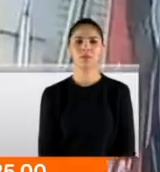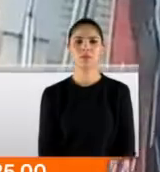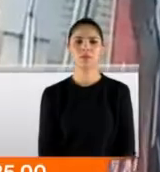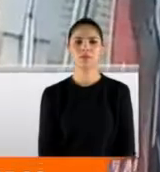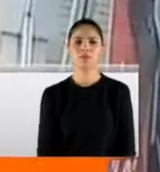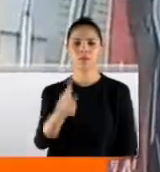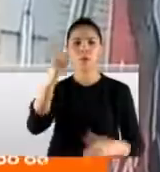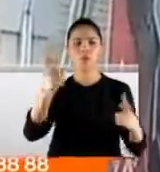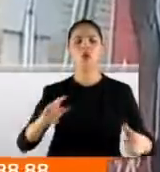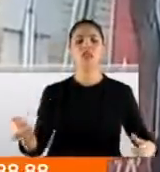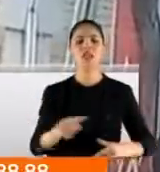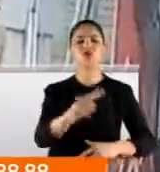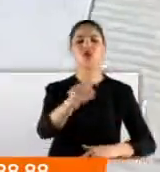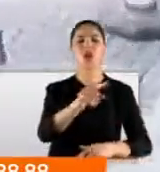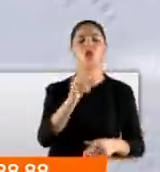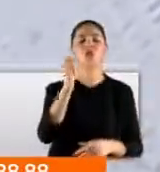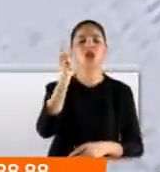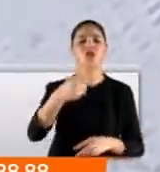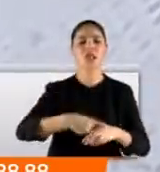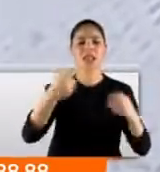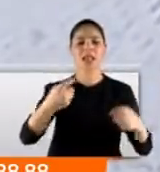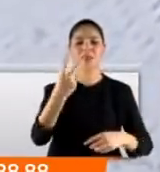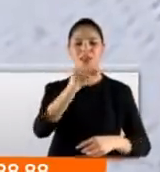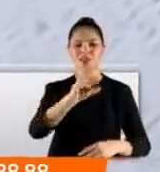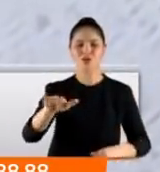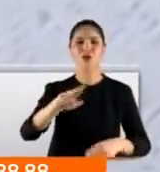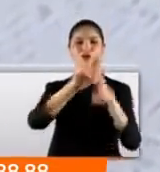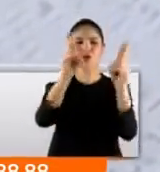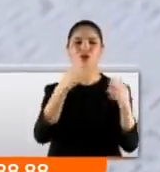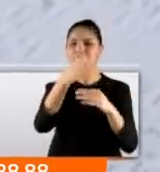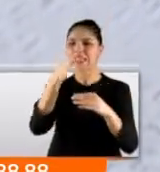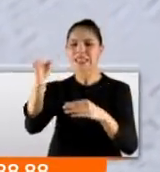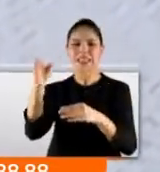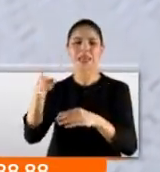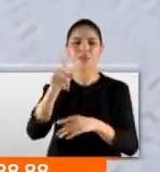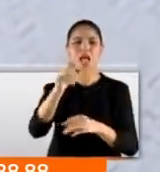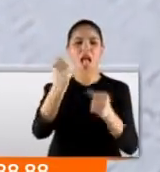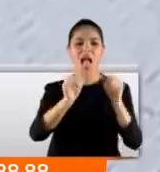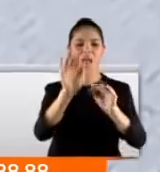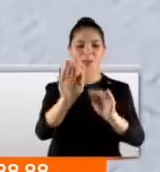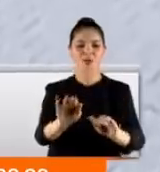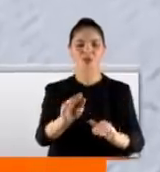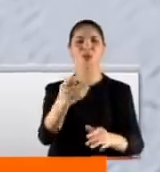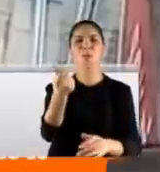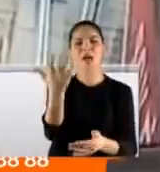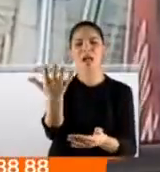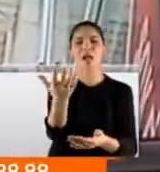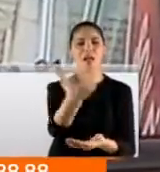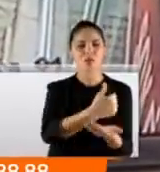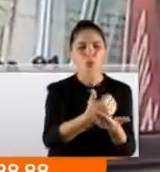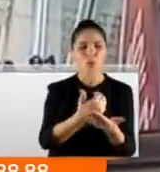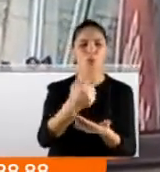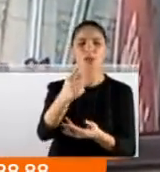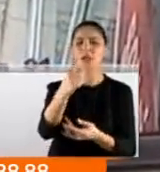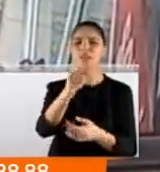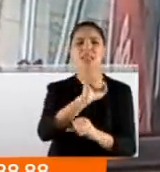böyle? Burası Şanlıurfa Eyyubiye. İki çocuk mahalledeki iş yerlerine girip yoldan geçen araçları durdurup dileniyordu. Aslında